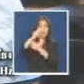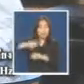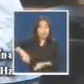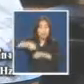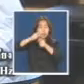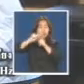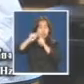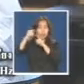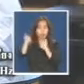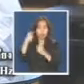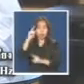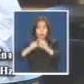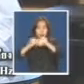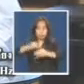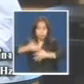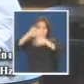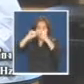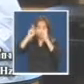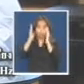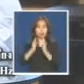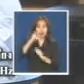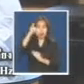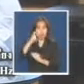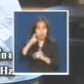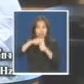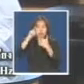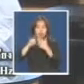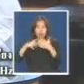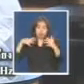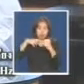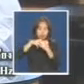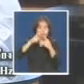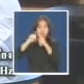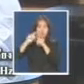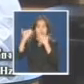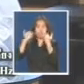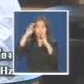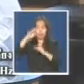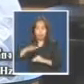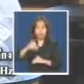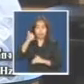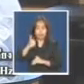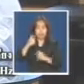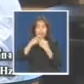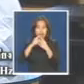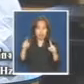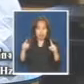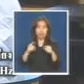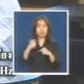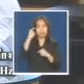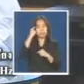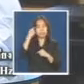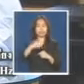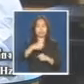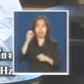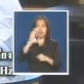รายที่ว่าตัวเลขในเรื่องของผู้เสียชีวิตอุบัติเหตุและผู้ได้รับบาดเจ็บจะลดลงในระดับหนึ่งนะครับแต่ว่าไม่ต้อง